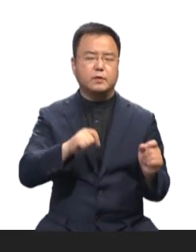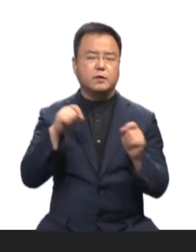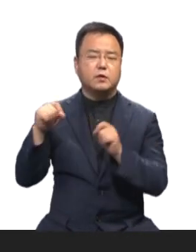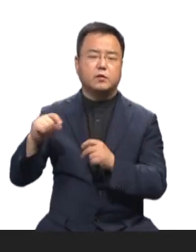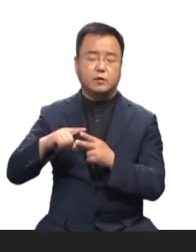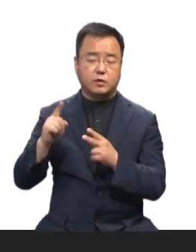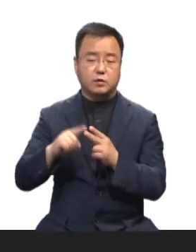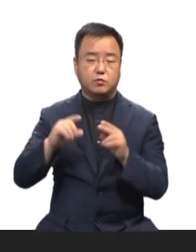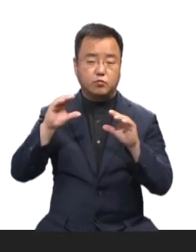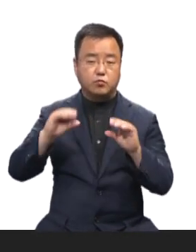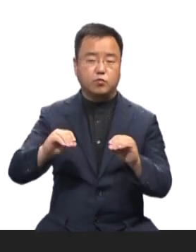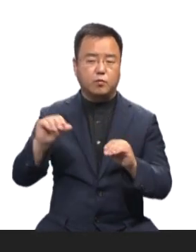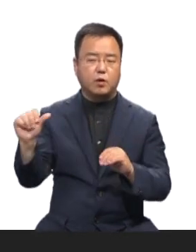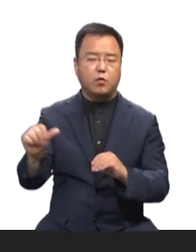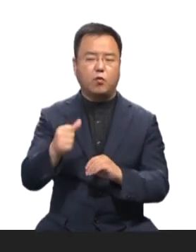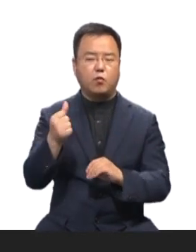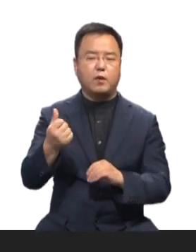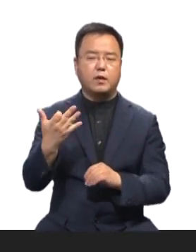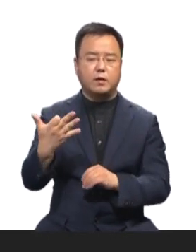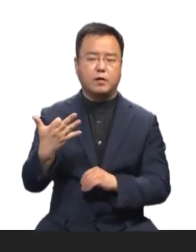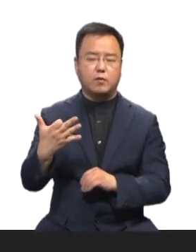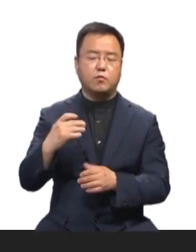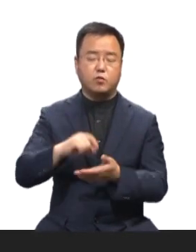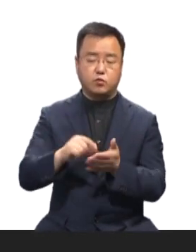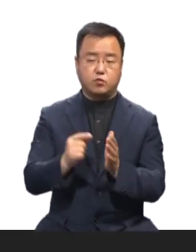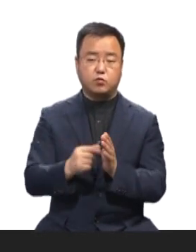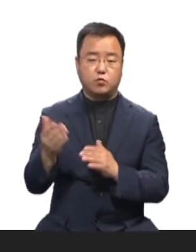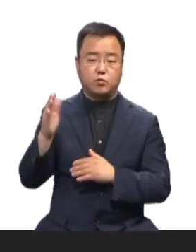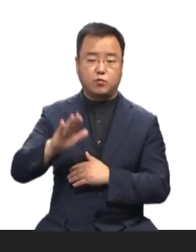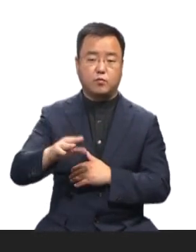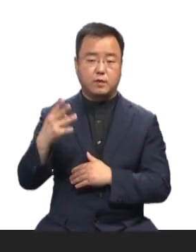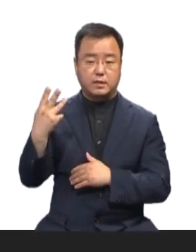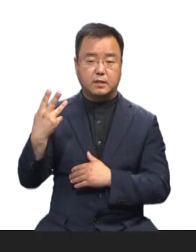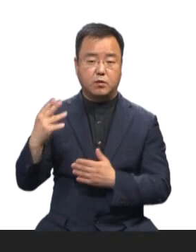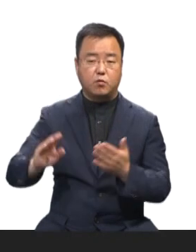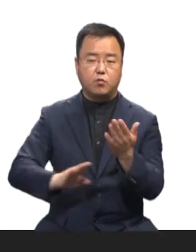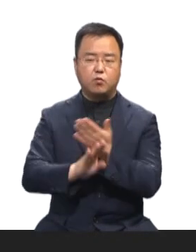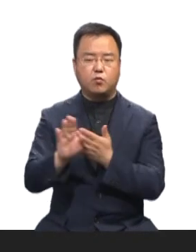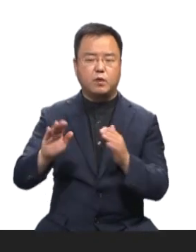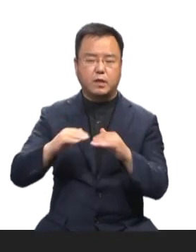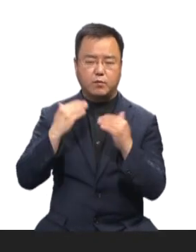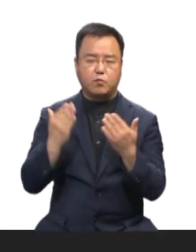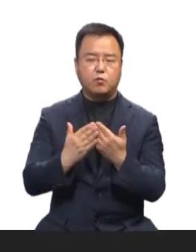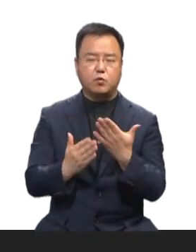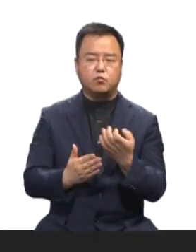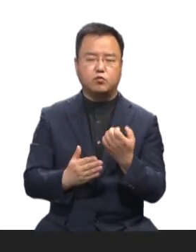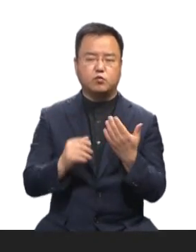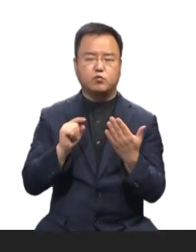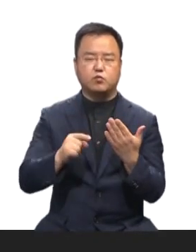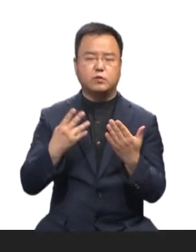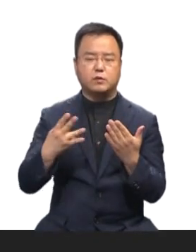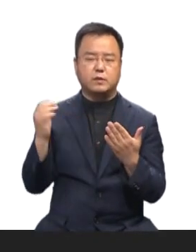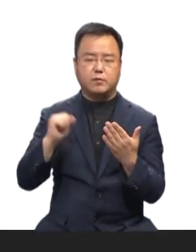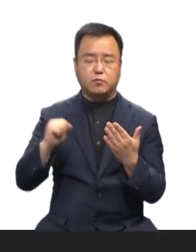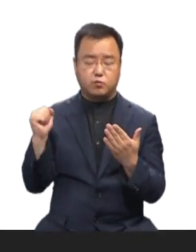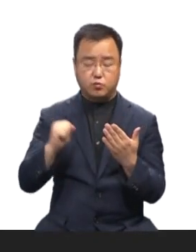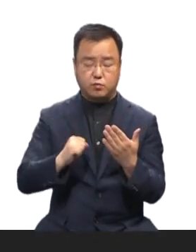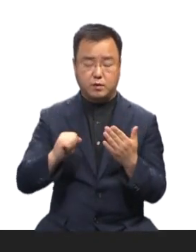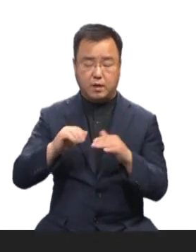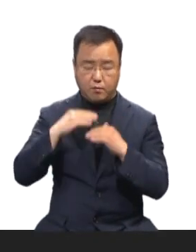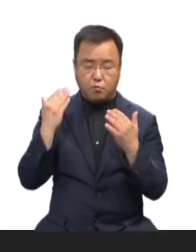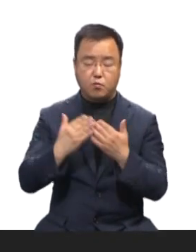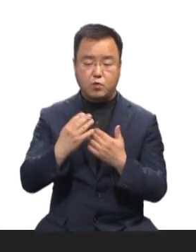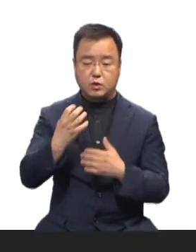학교가 500 10 9 곳이었는데요 2 단 3곳에 제외하고는 그 99 점 다 퍼센트 정도 입니다 전부